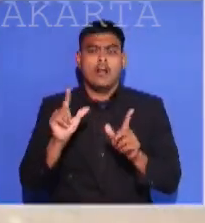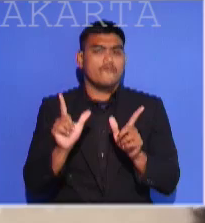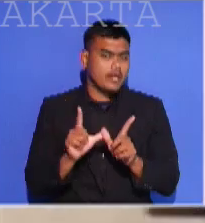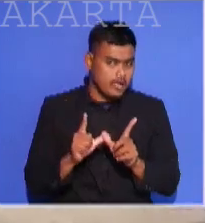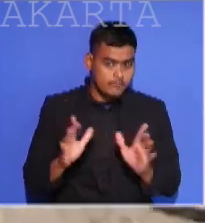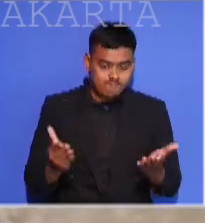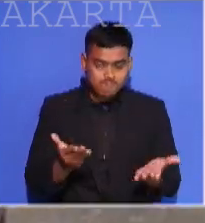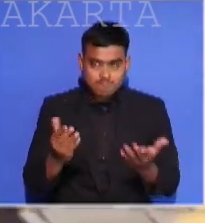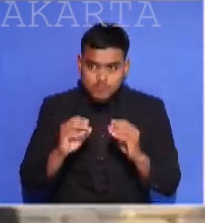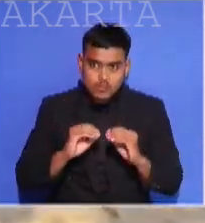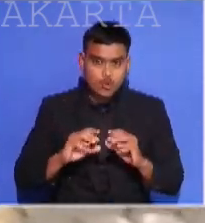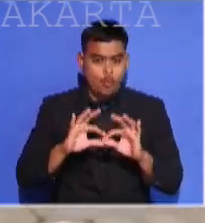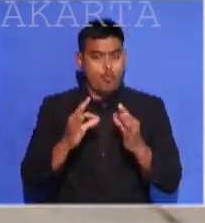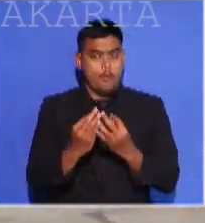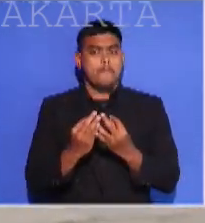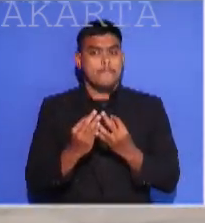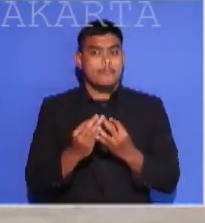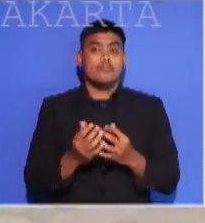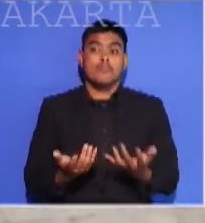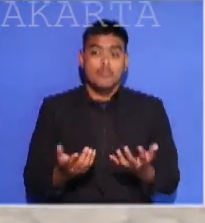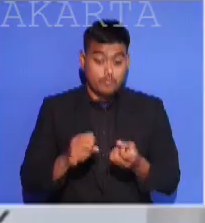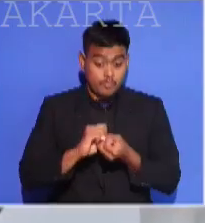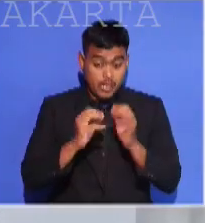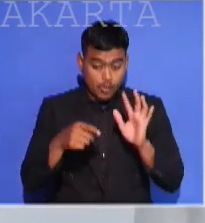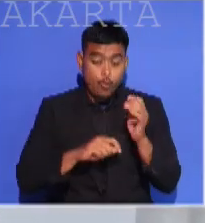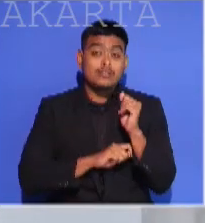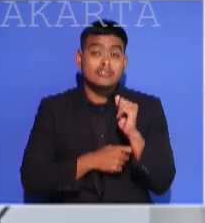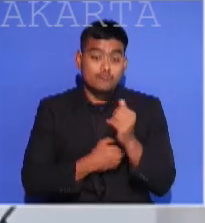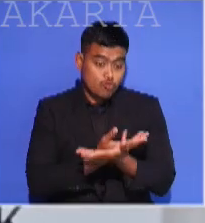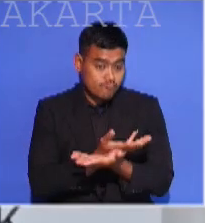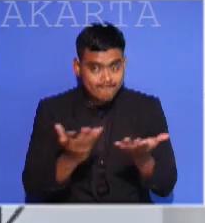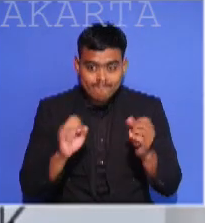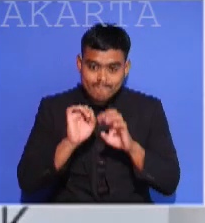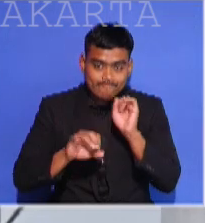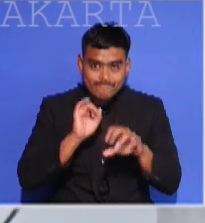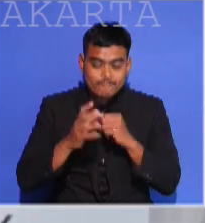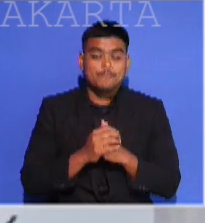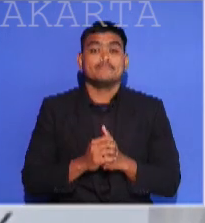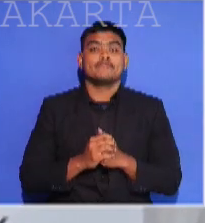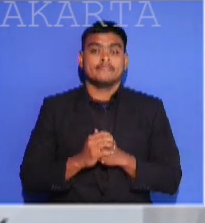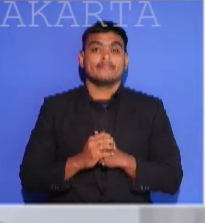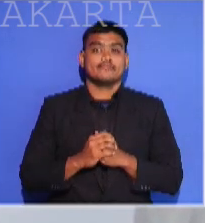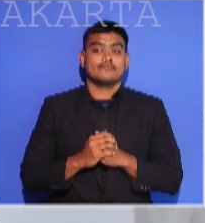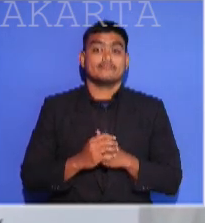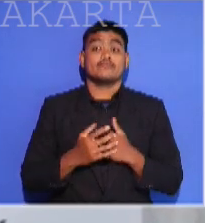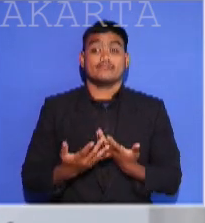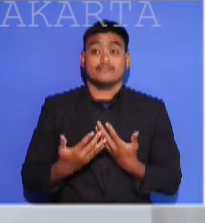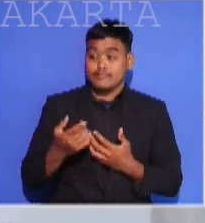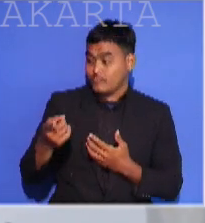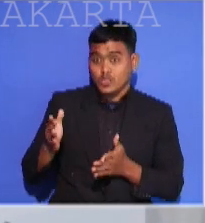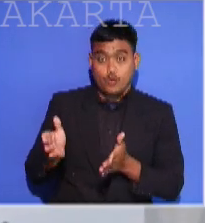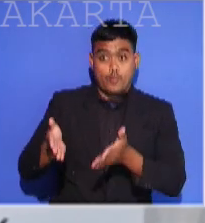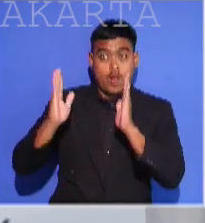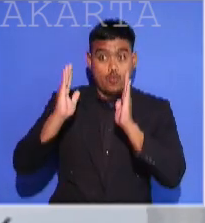Kampung tangga bencana di level Kemantren tentu ya bangunan-bangunan properti kemudian